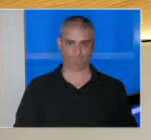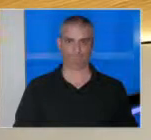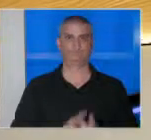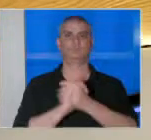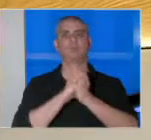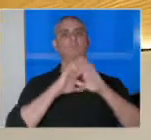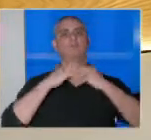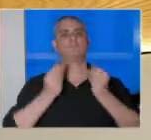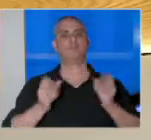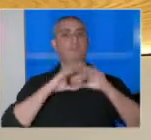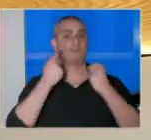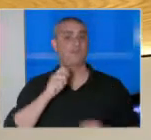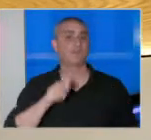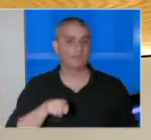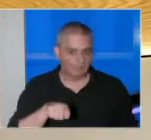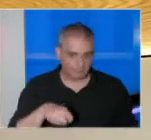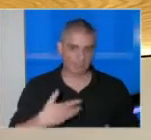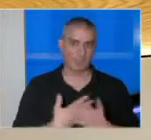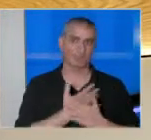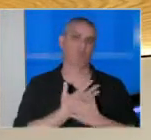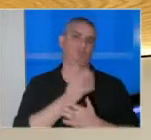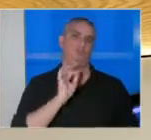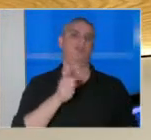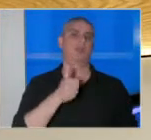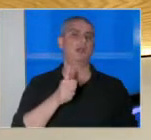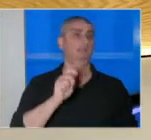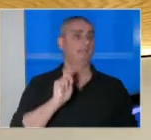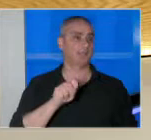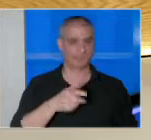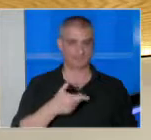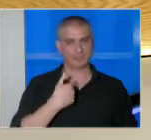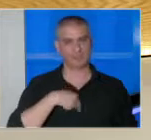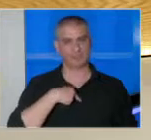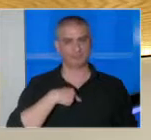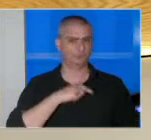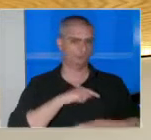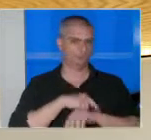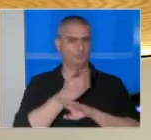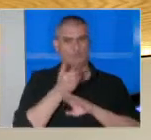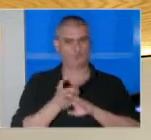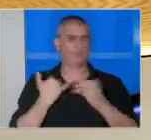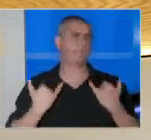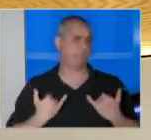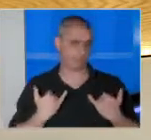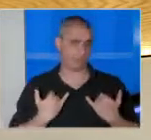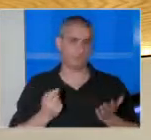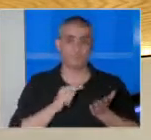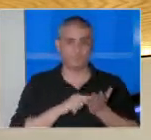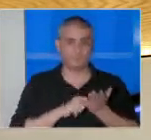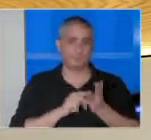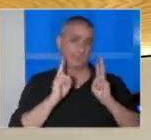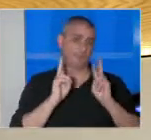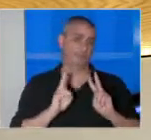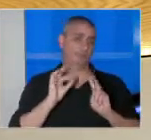שלום לכם וערב טוב, ערב טוב. כנסת, מהדורת החדשות של ערוץ כנסת. אנחנו בשעה מוקדמת היום, וזה בעקבות